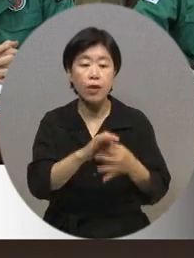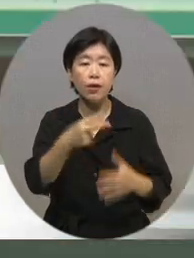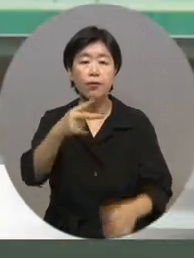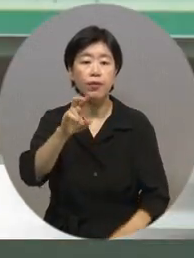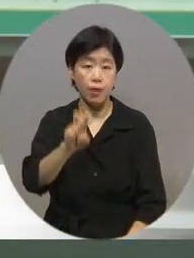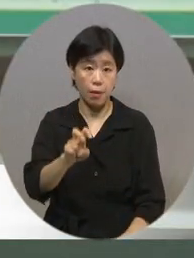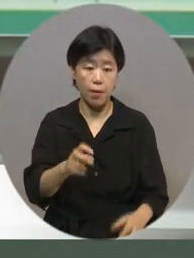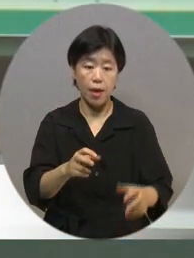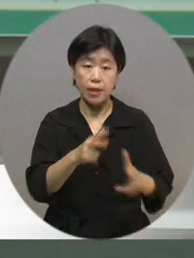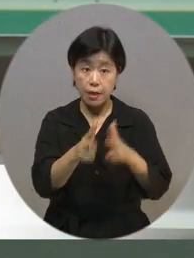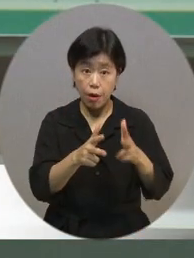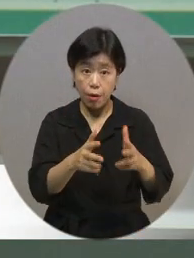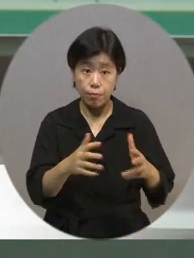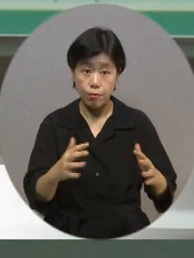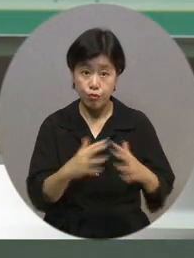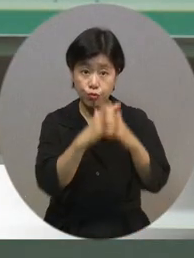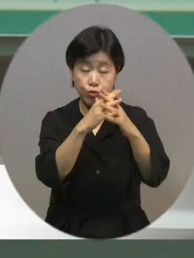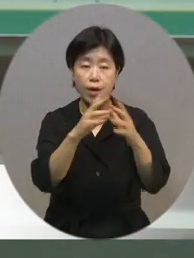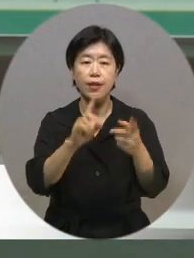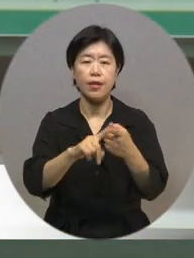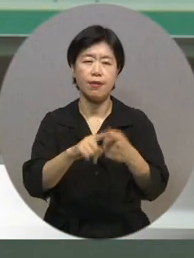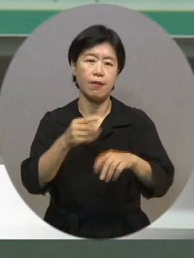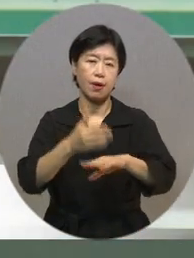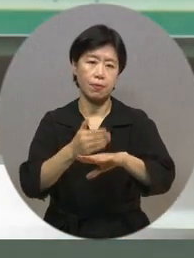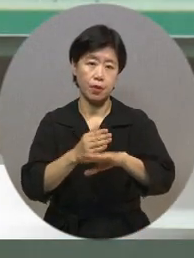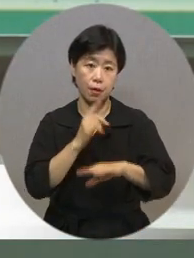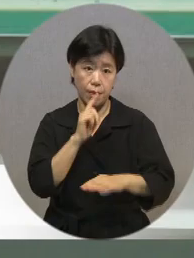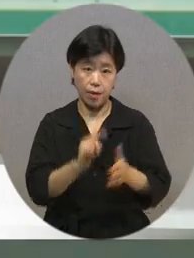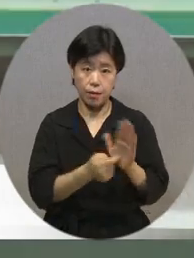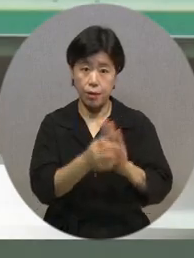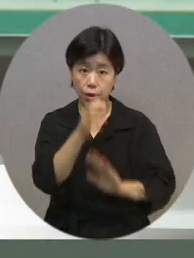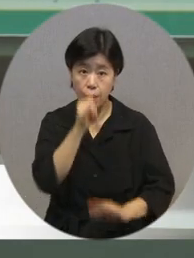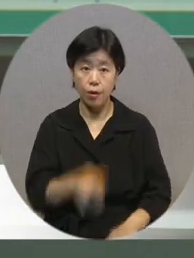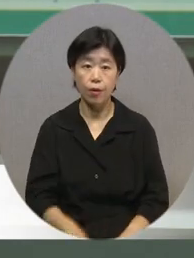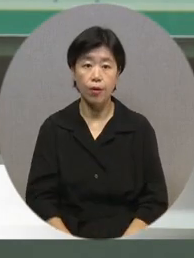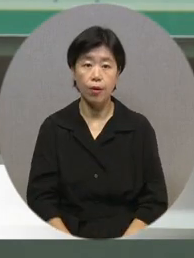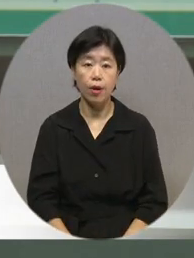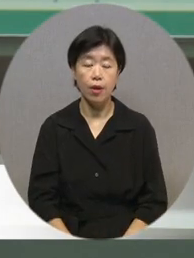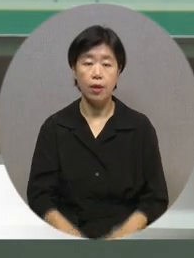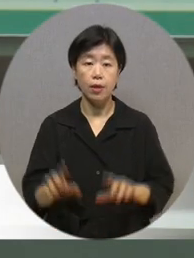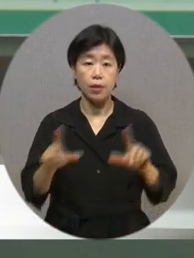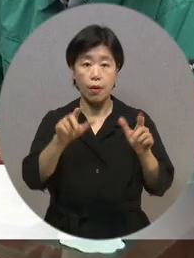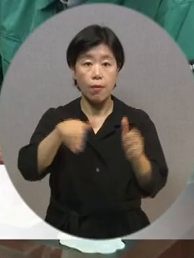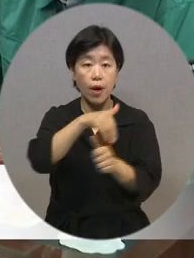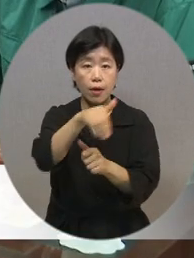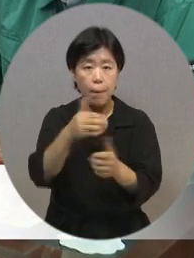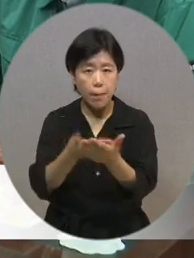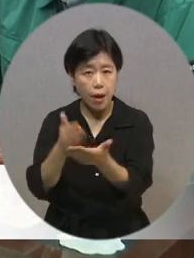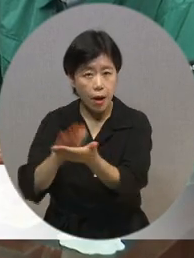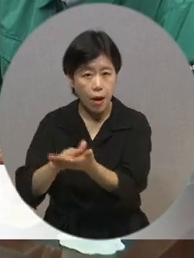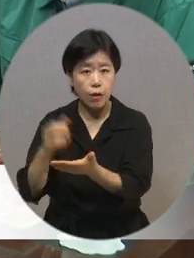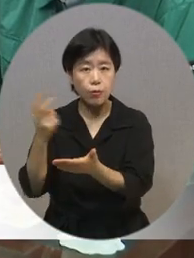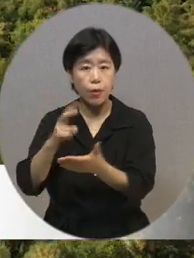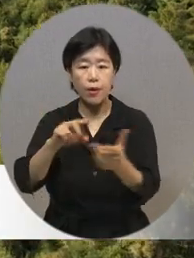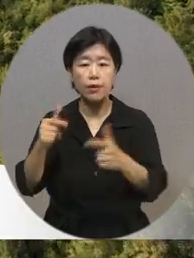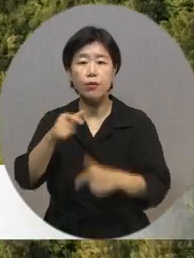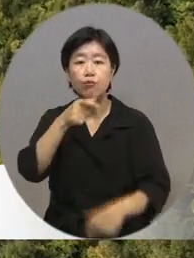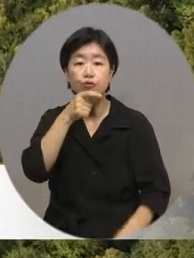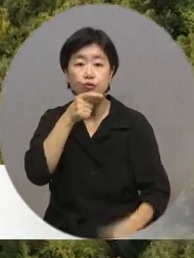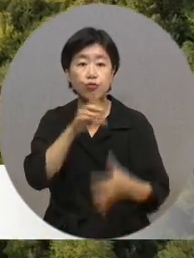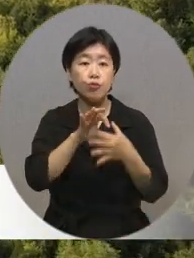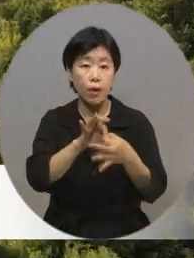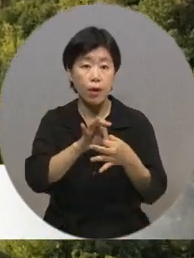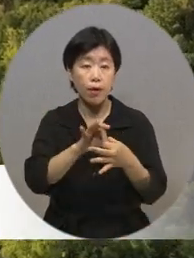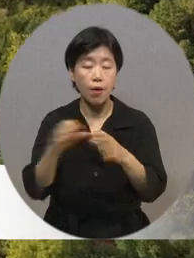표하며 수계 관리 기금을 활용한 주민 복지 향상, 생활 여건 개선, 다양한 수자원 확보 등